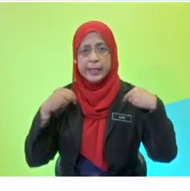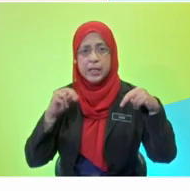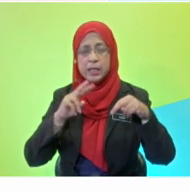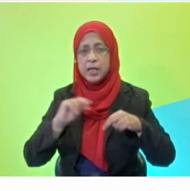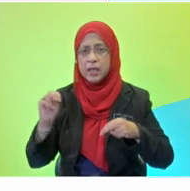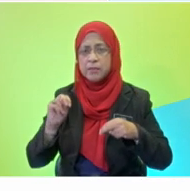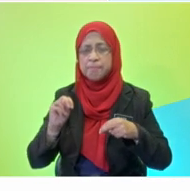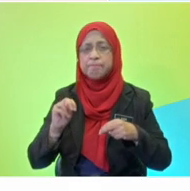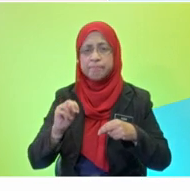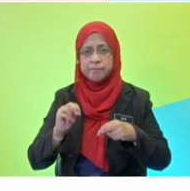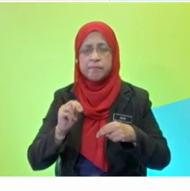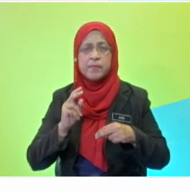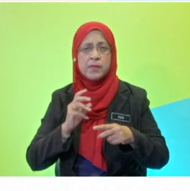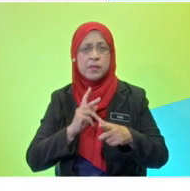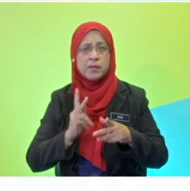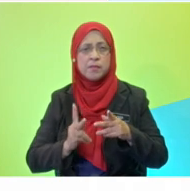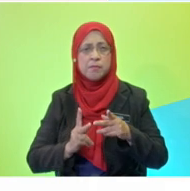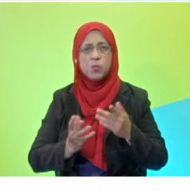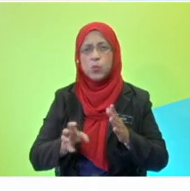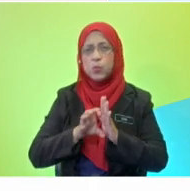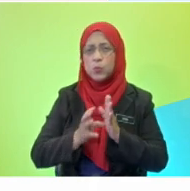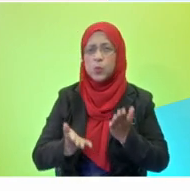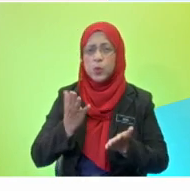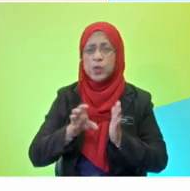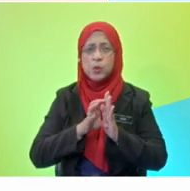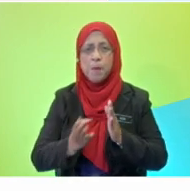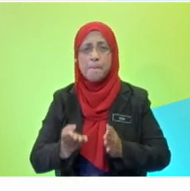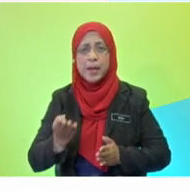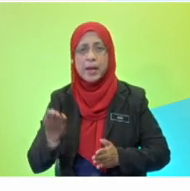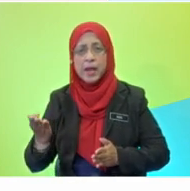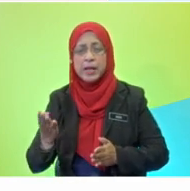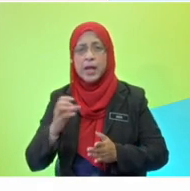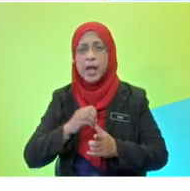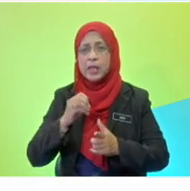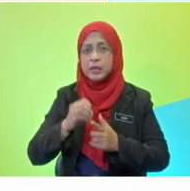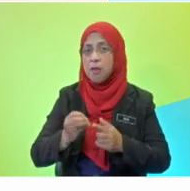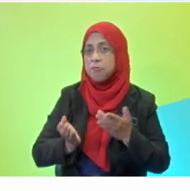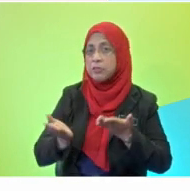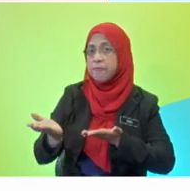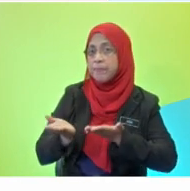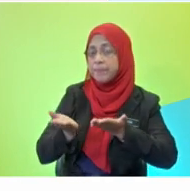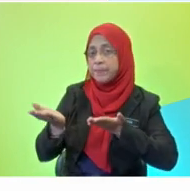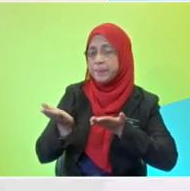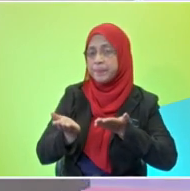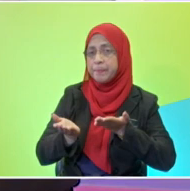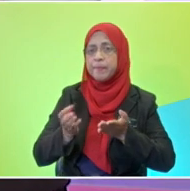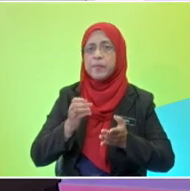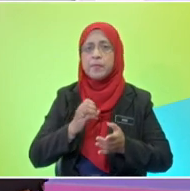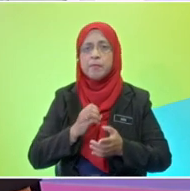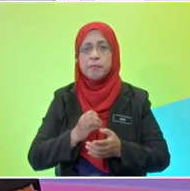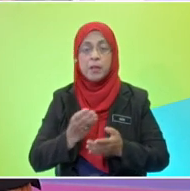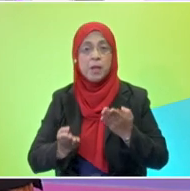perniagaan itu melibatkan barangnya barang ataupun pernikmatan contoh kalau barang mungkin lah dijual barang